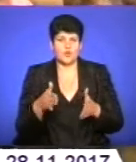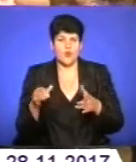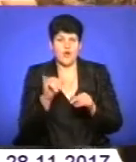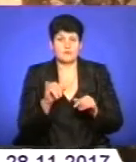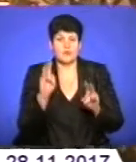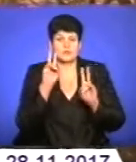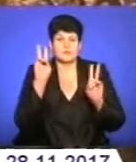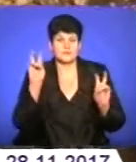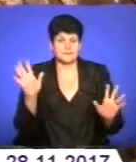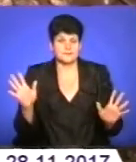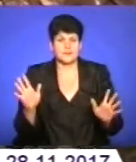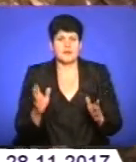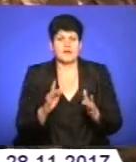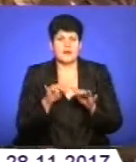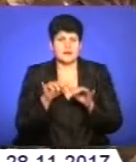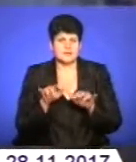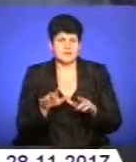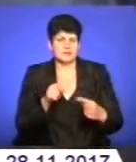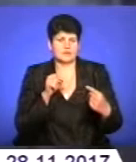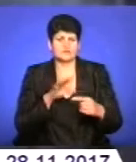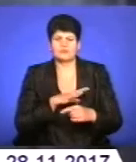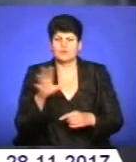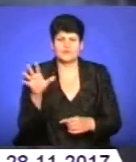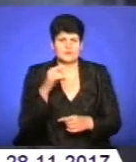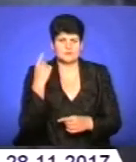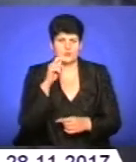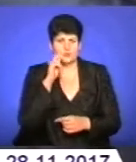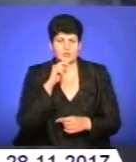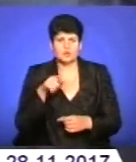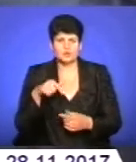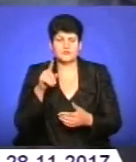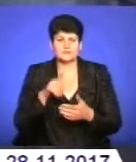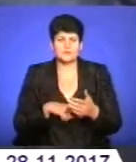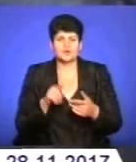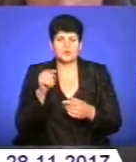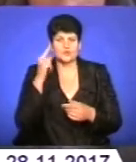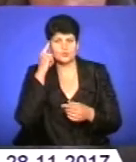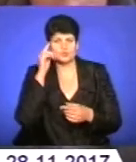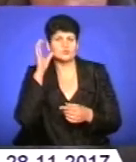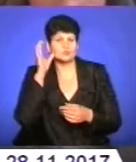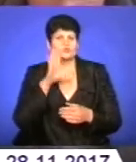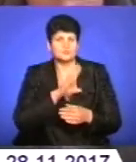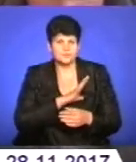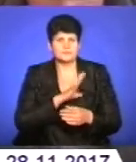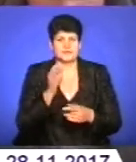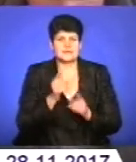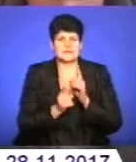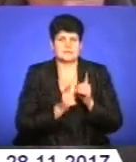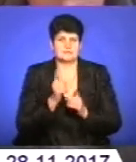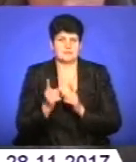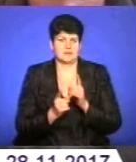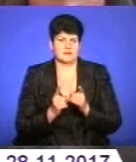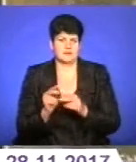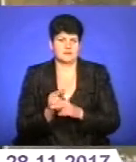протесту лісівників відбувались у всіх областях України. Люди сподіваються, що до їхньої думки дослухаються і змінять концепцію